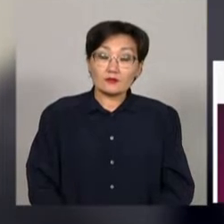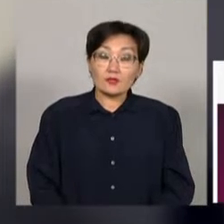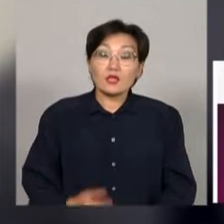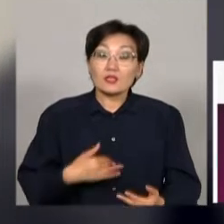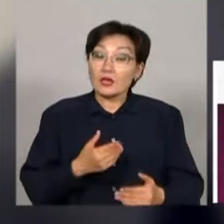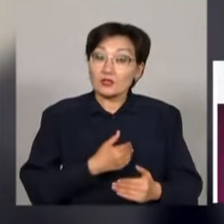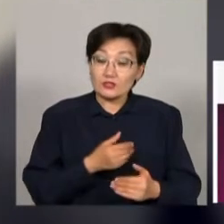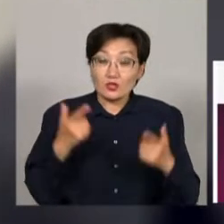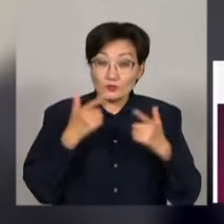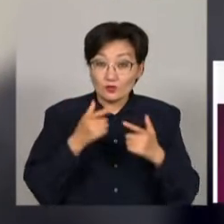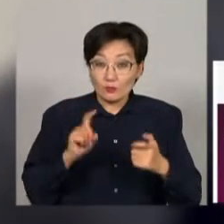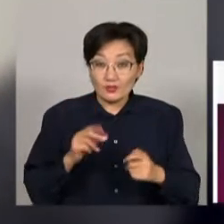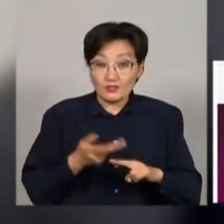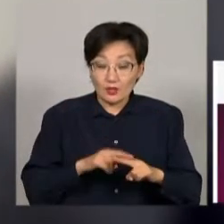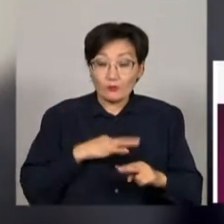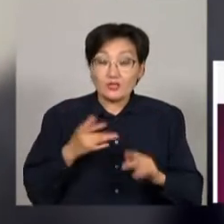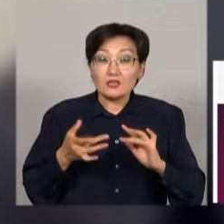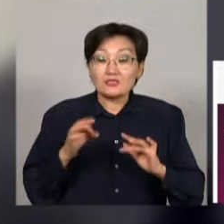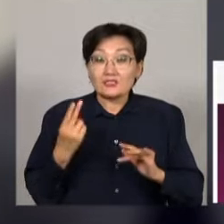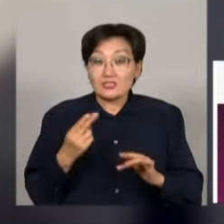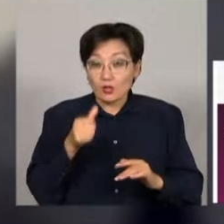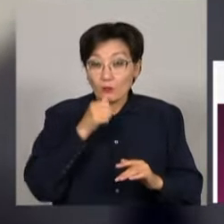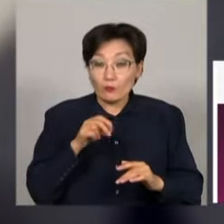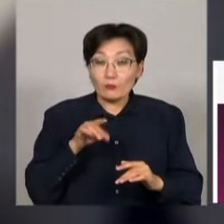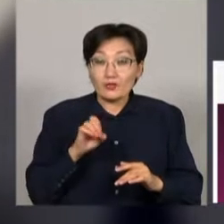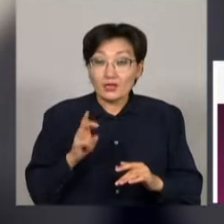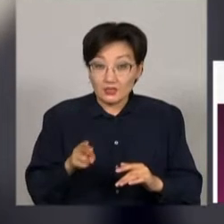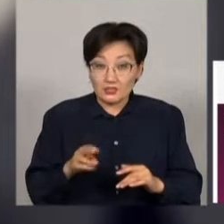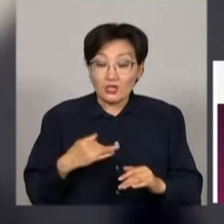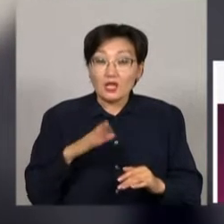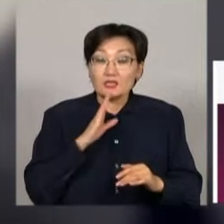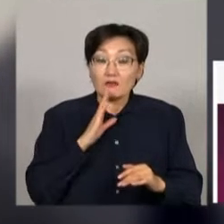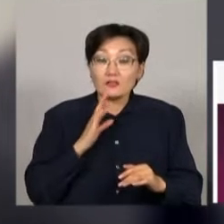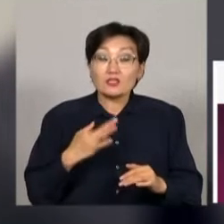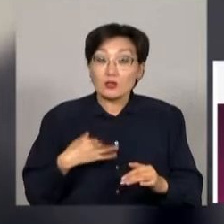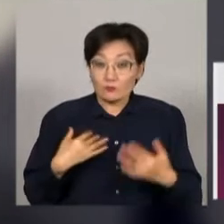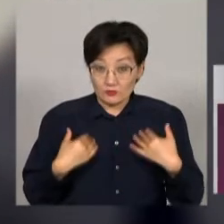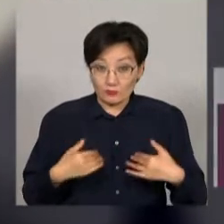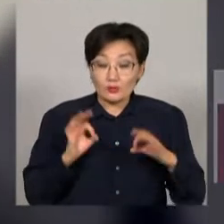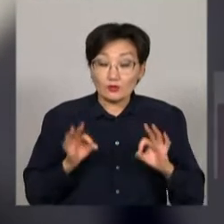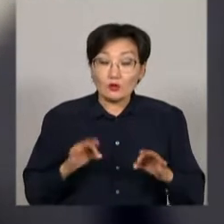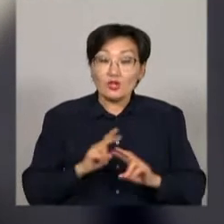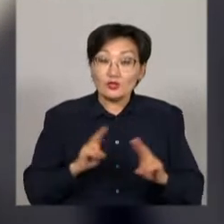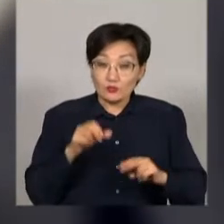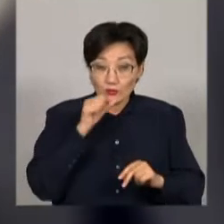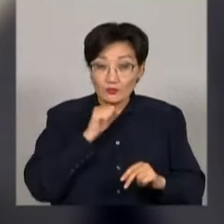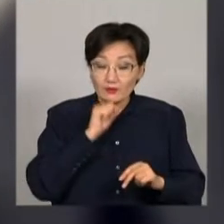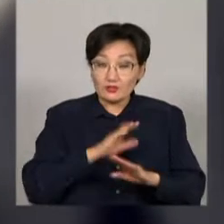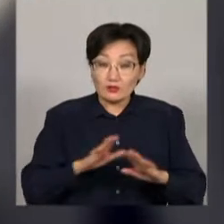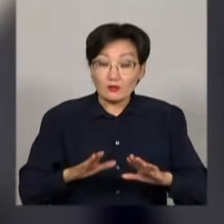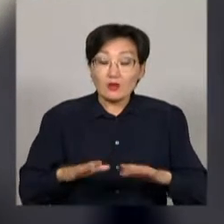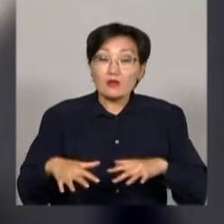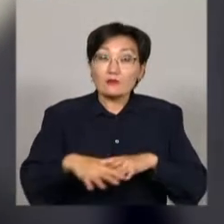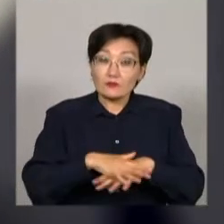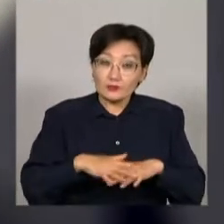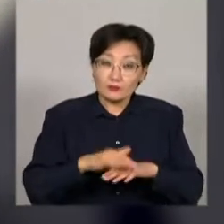Я хотела бы сообщить, что это был социальный эксперимент, пранк. Я та девушка с видео. Со мной все хорошо, меня никто не похищал. У